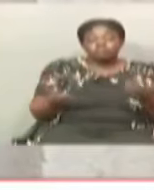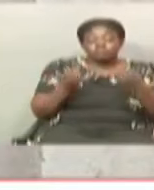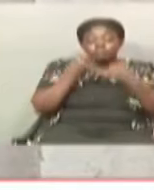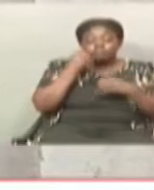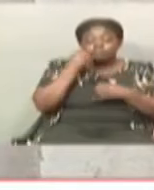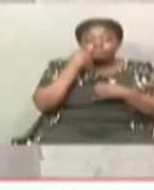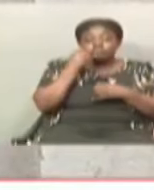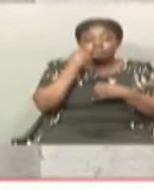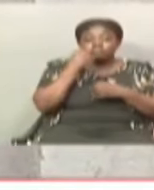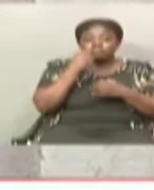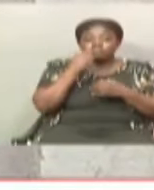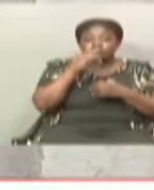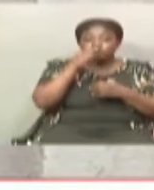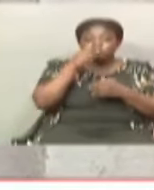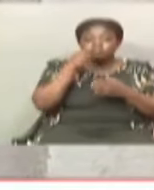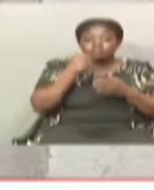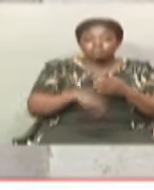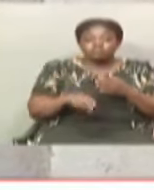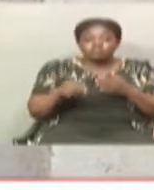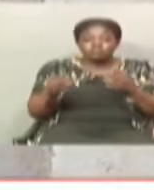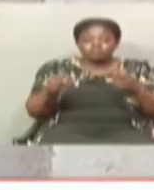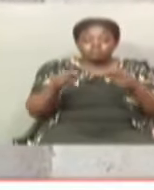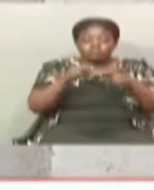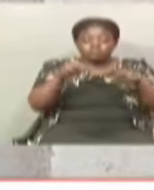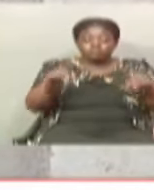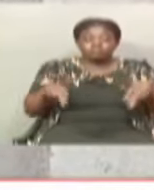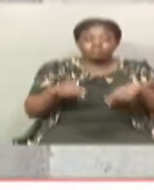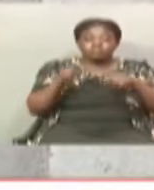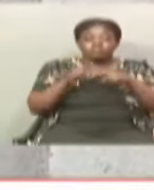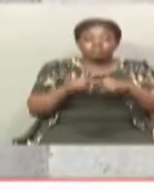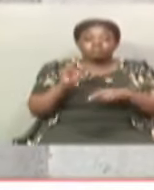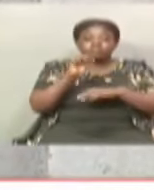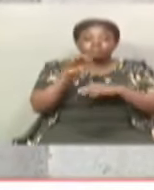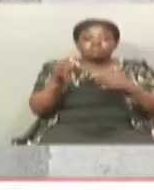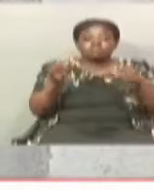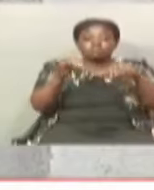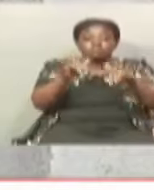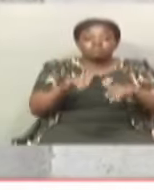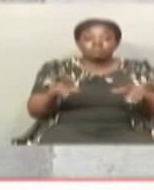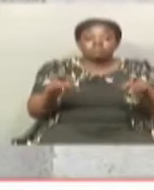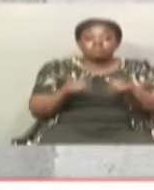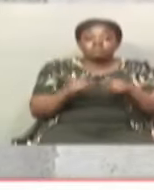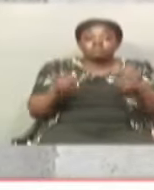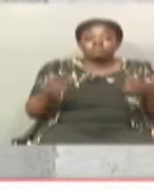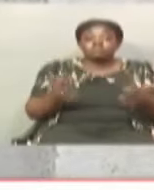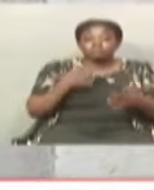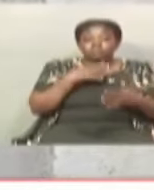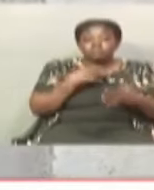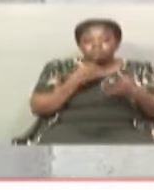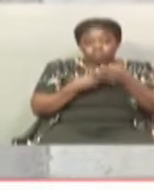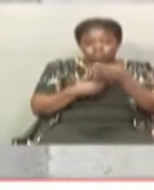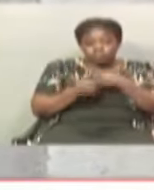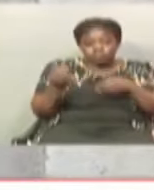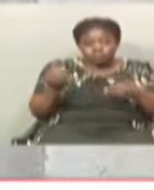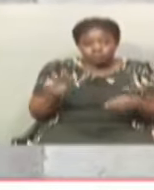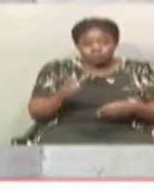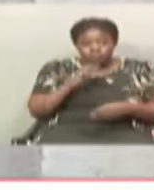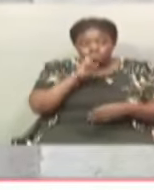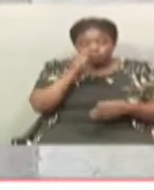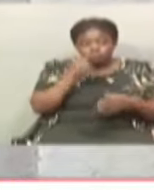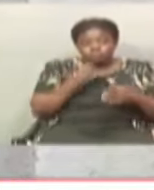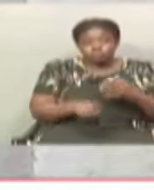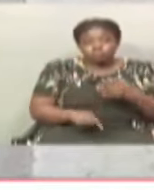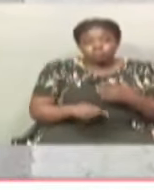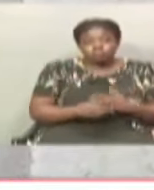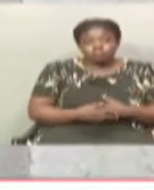n'abagamba eddiro weeriri ne bababuuza munaaziikawa nga n'amalaalo oyagala gatunda n'abaddamu